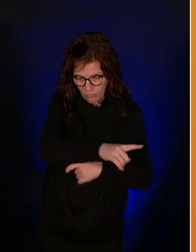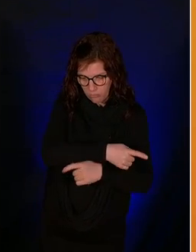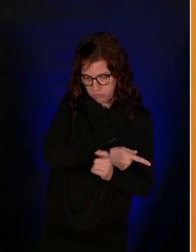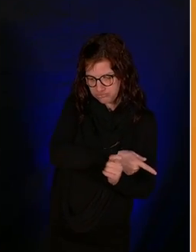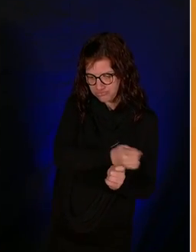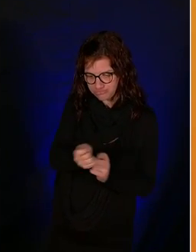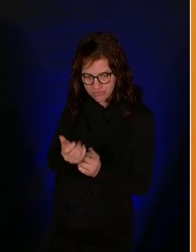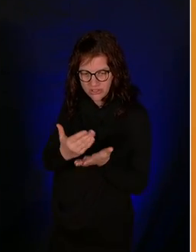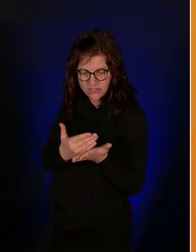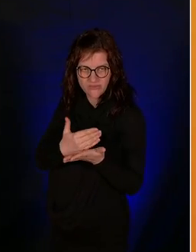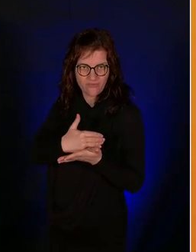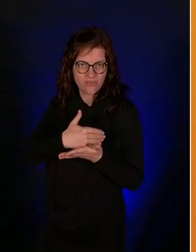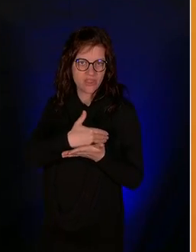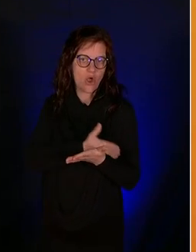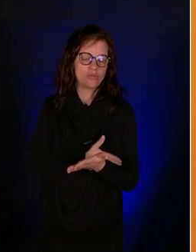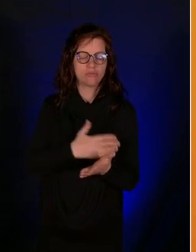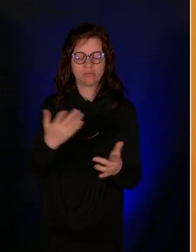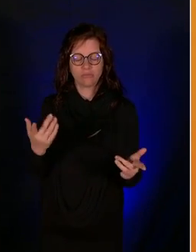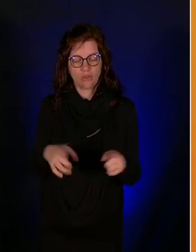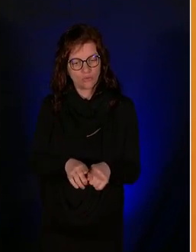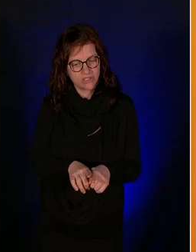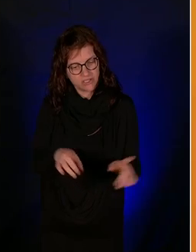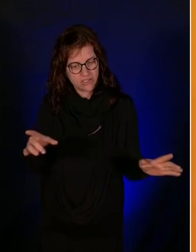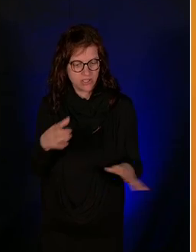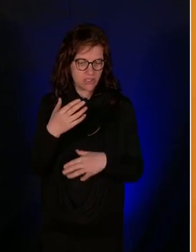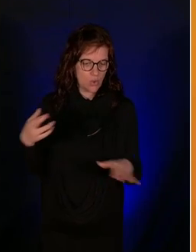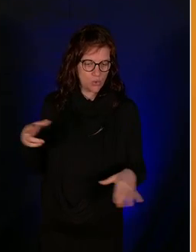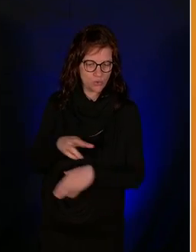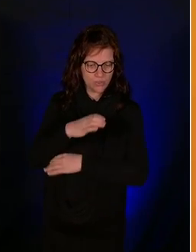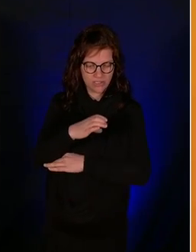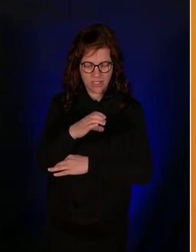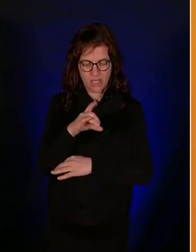qui distribuent les dividendes et le retour des CHSCT